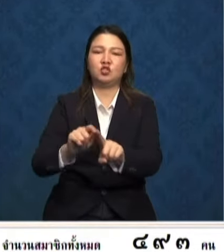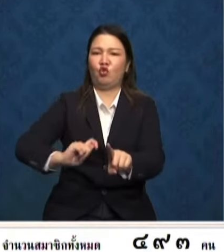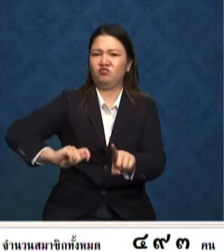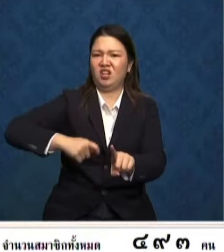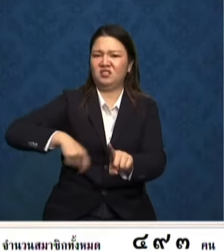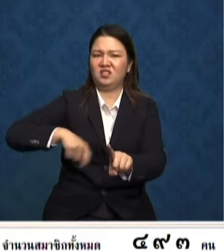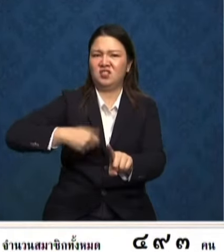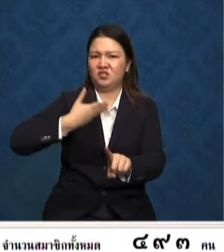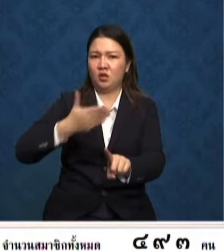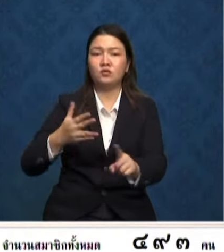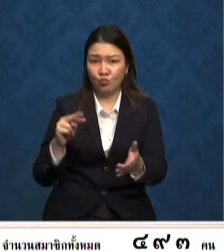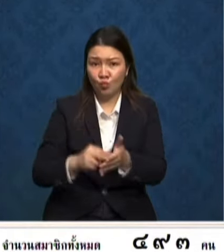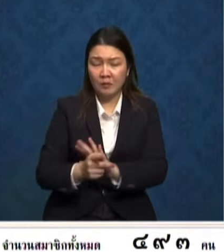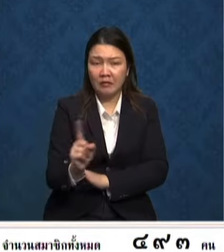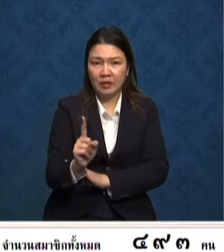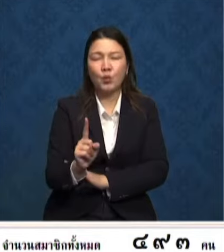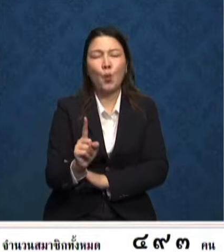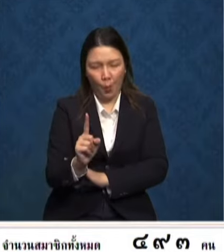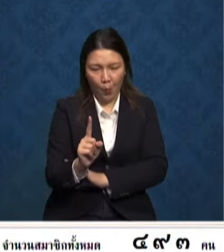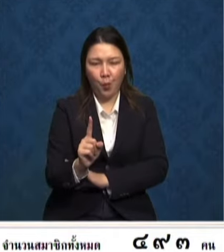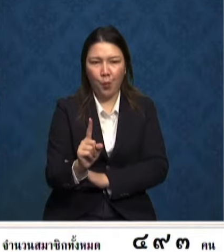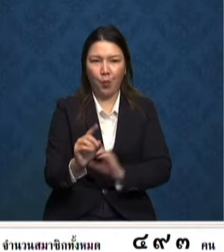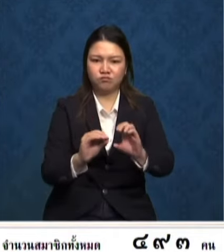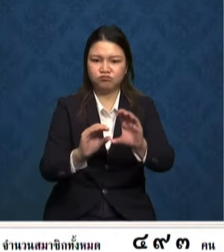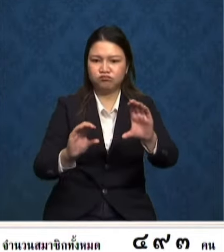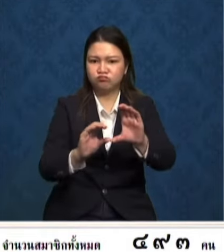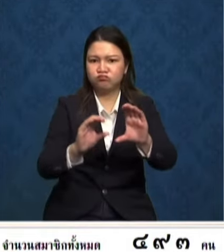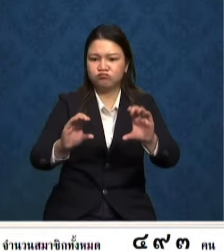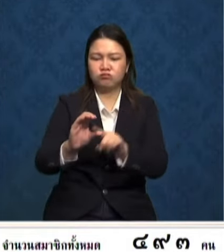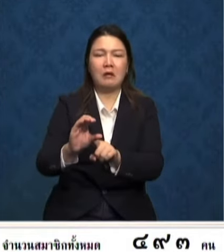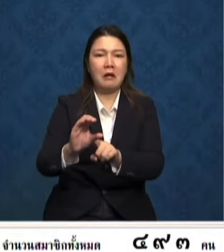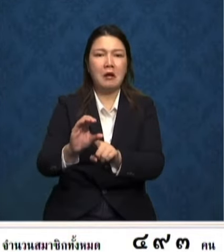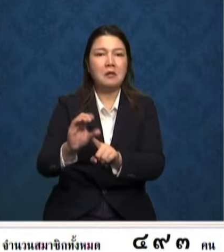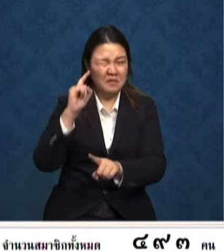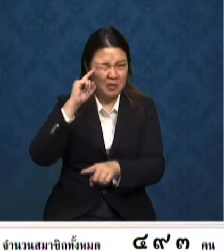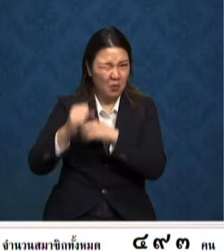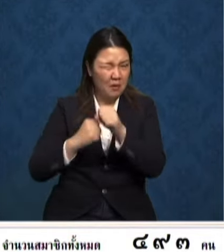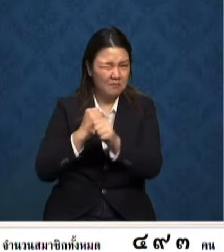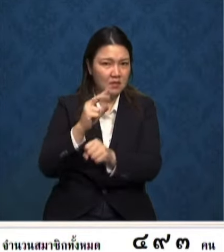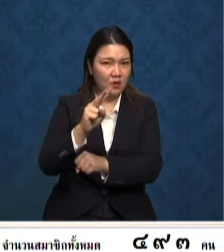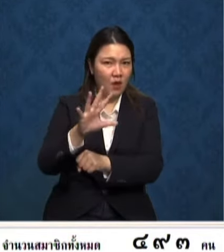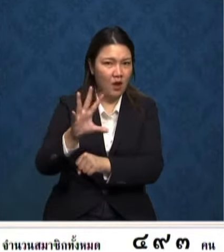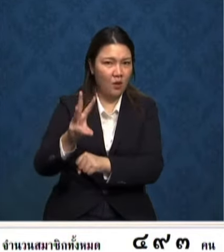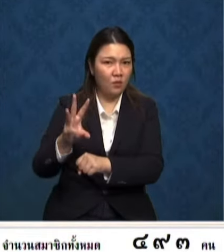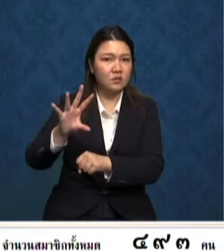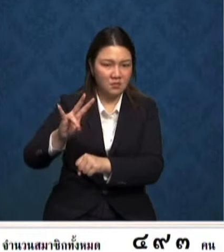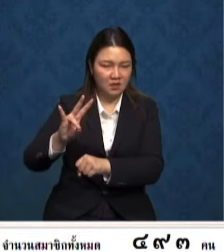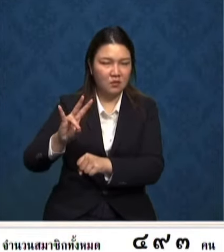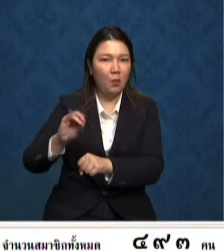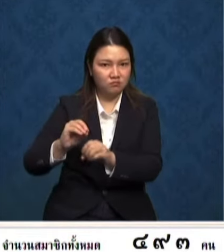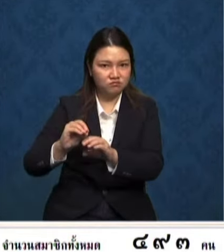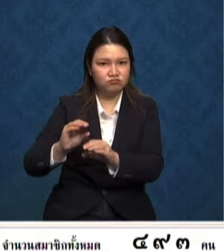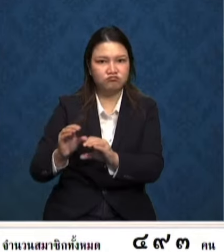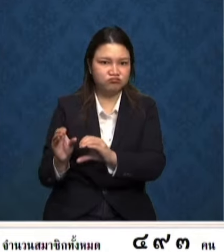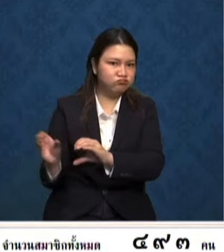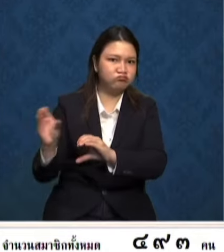าอัตราส่วนนี้จะเพิ่มขึ้นในปีงบประมาณปี2567ซึ่งกำ